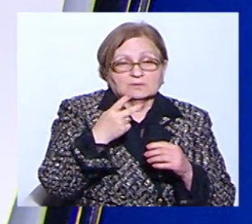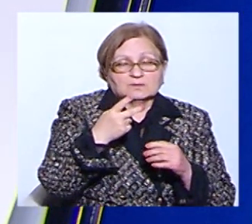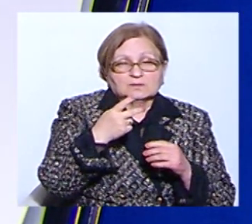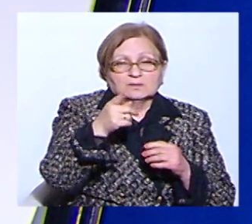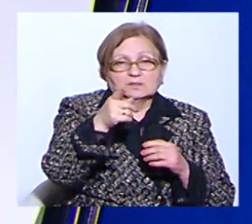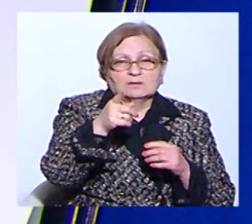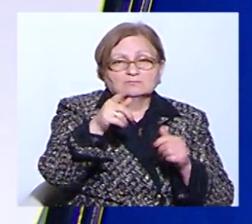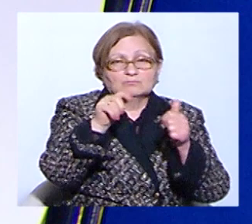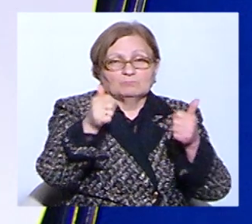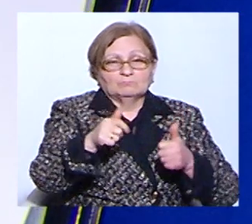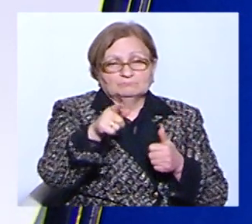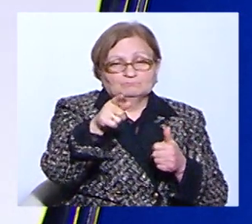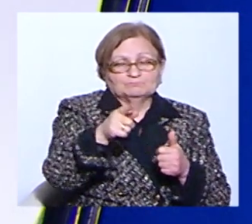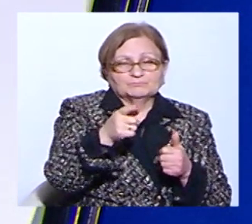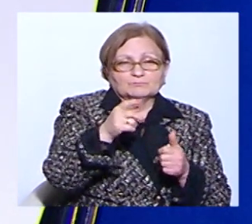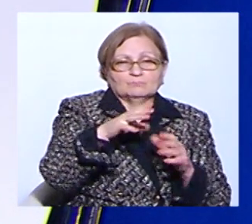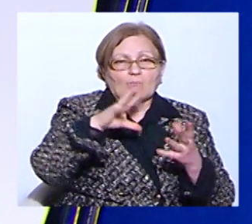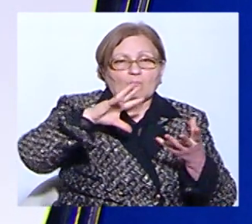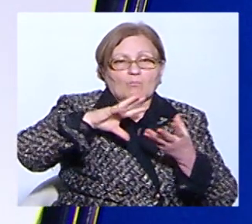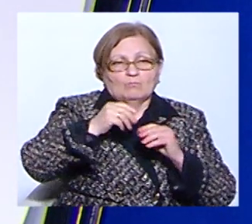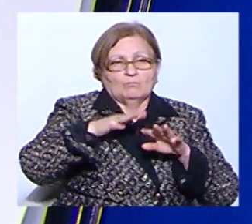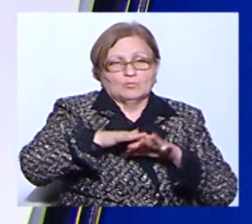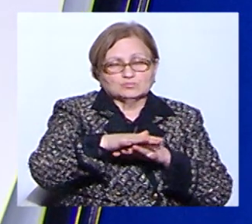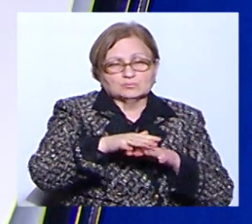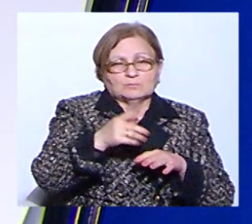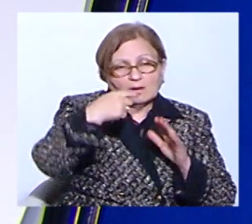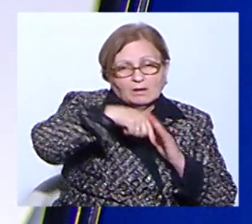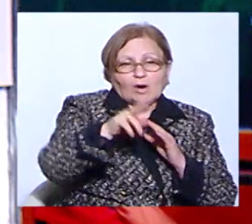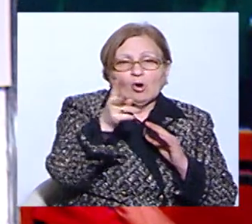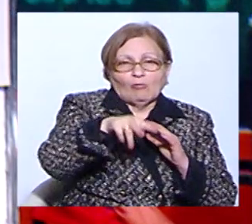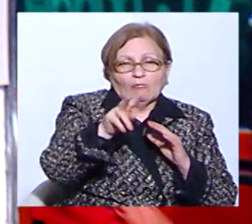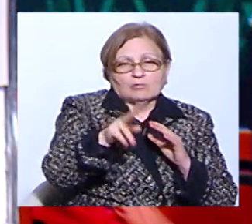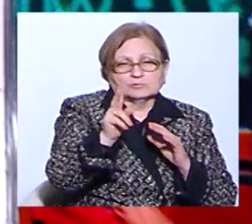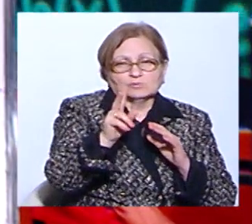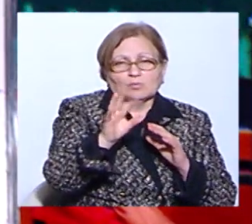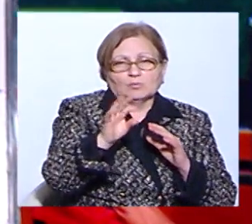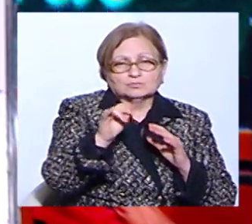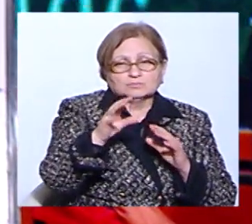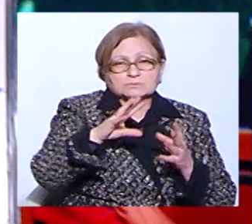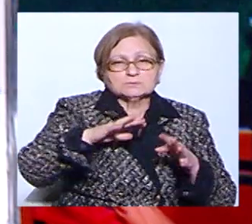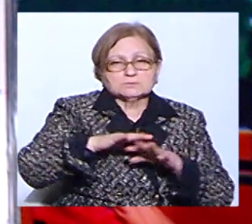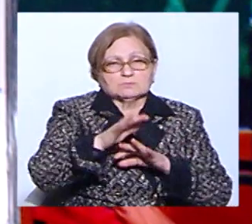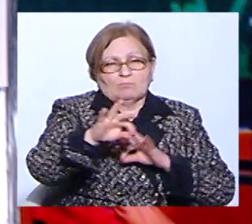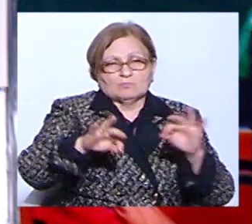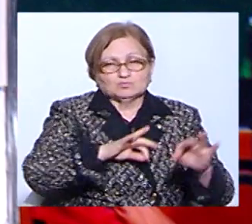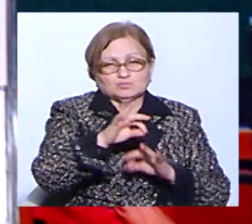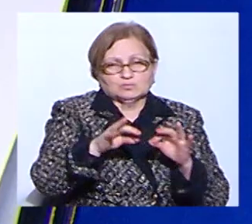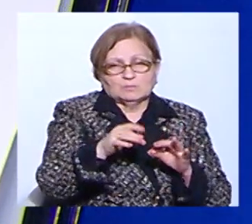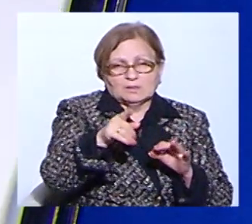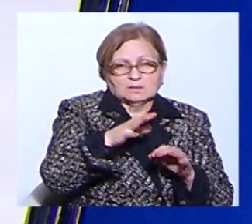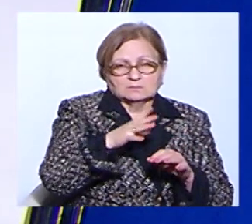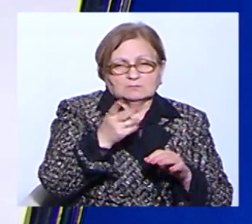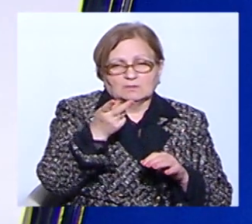ფიგურის მოცულობა იქნება ორი კონუსის მოცულობა. კონუსის მოცულობა, ესე იგი, იქნება ორჯერ,